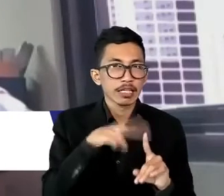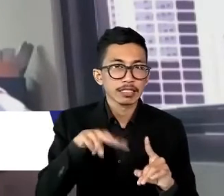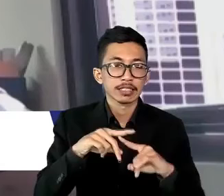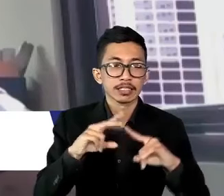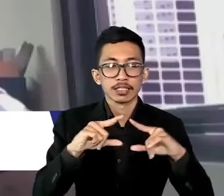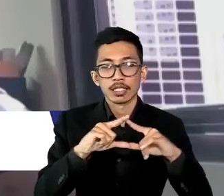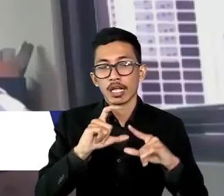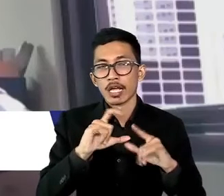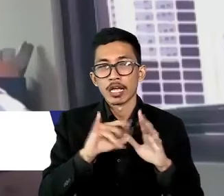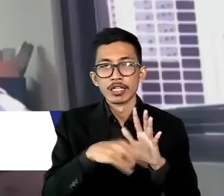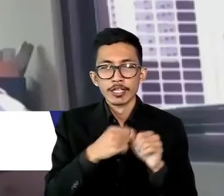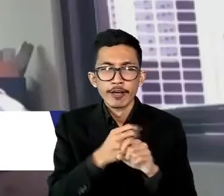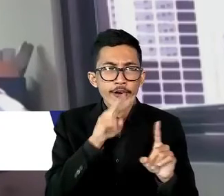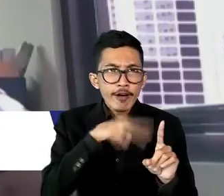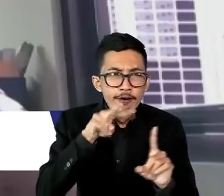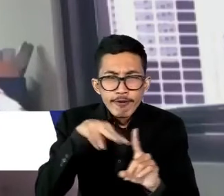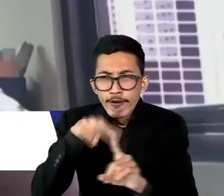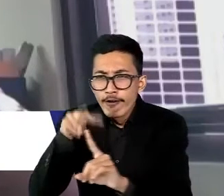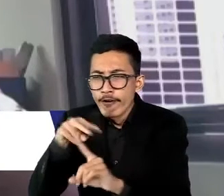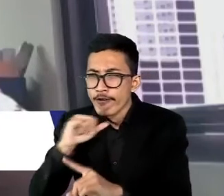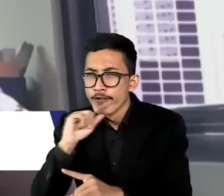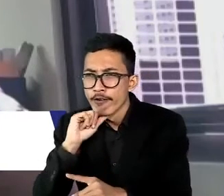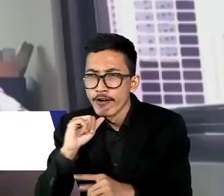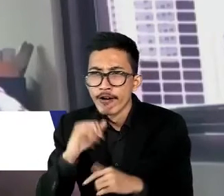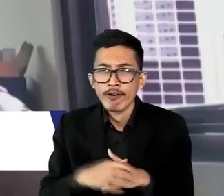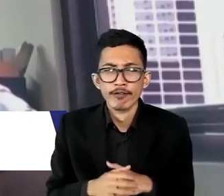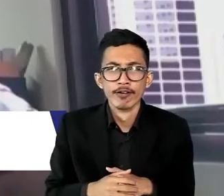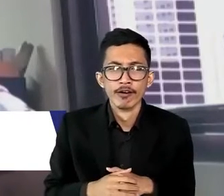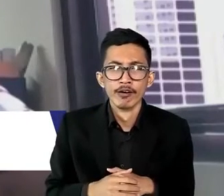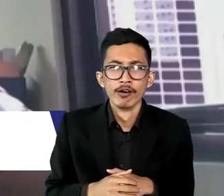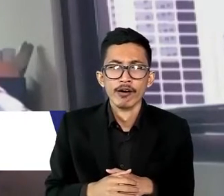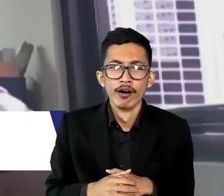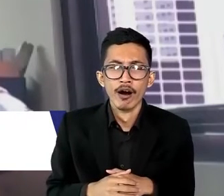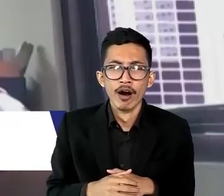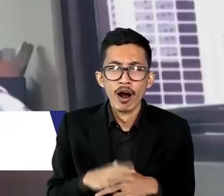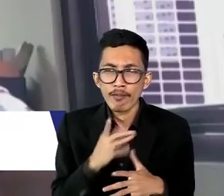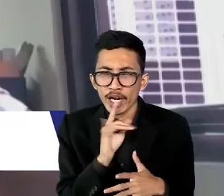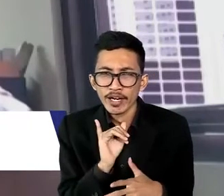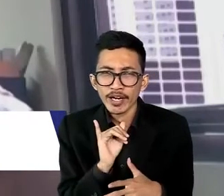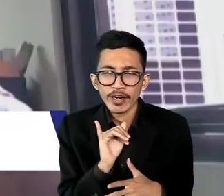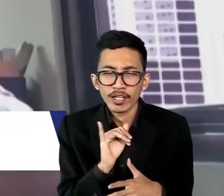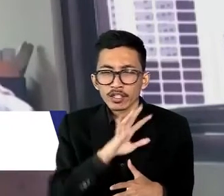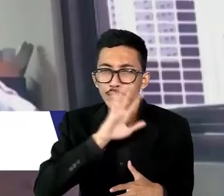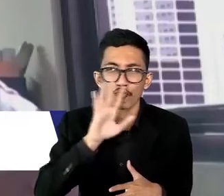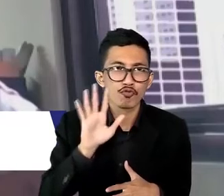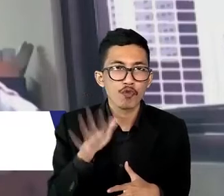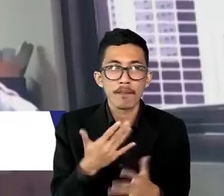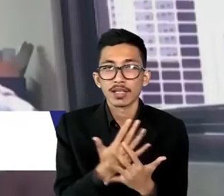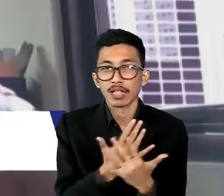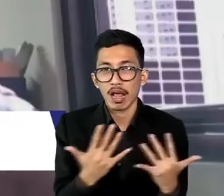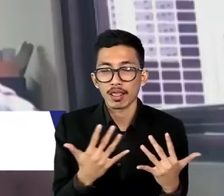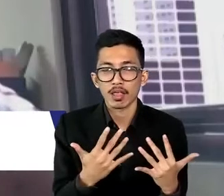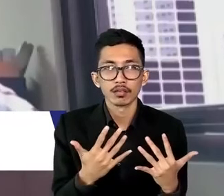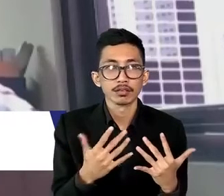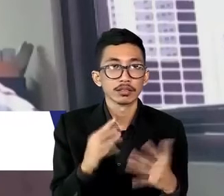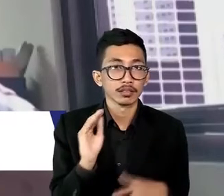Kemudian juga kami KPI yang kedua yaitu tertangani, yang mana tidak boleh ada yang terlantar. Artinya seluruh warga